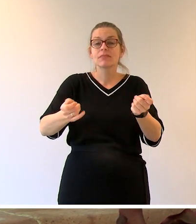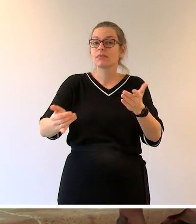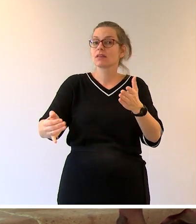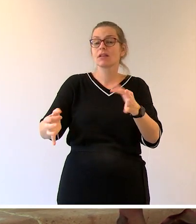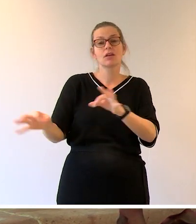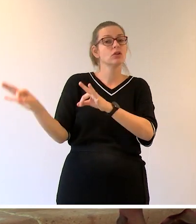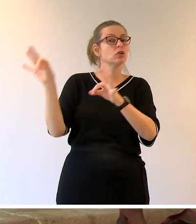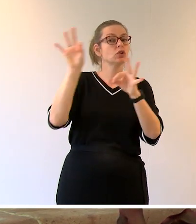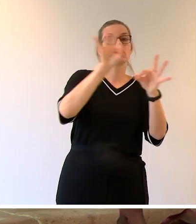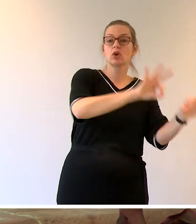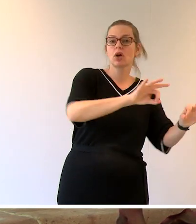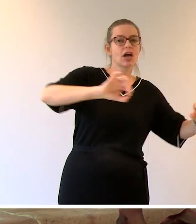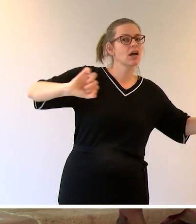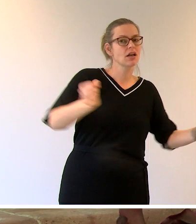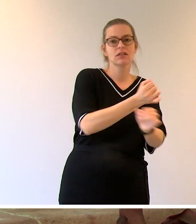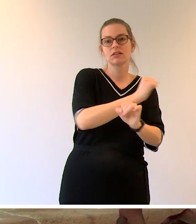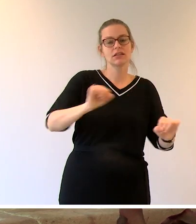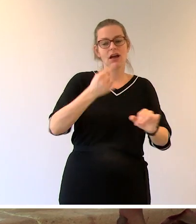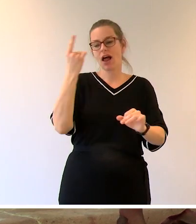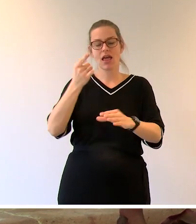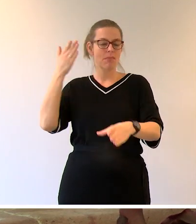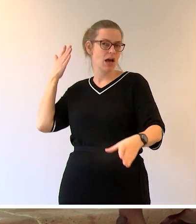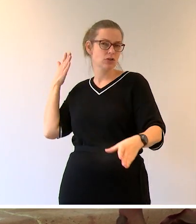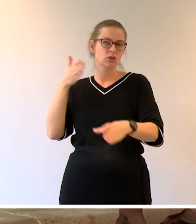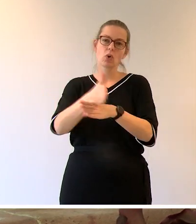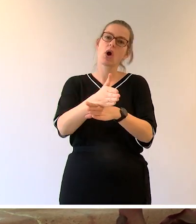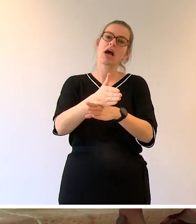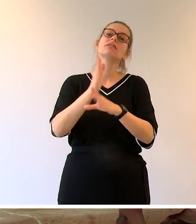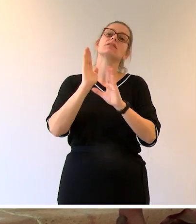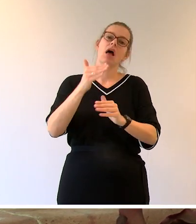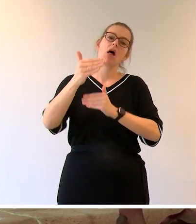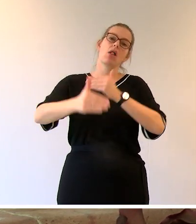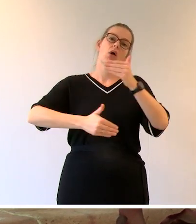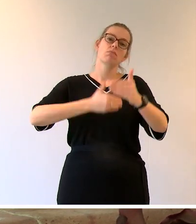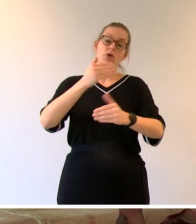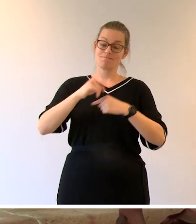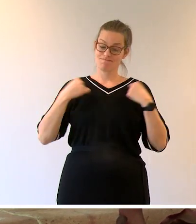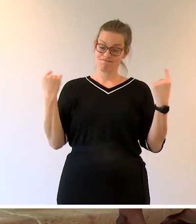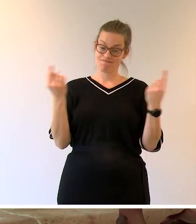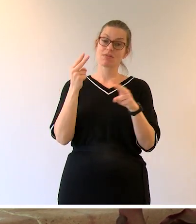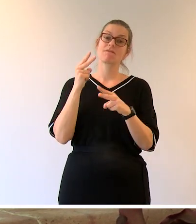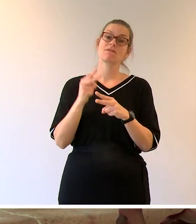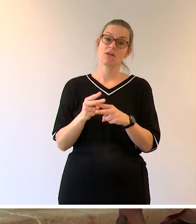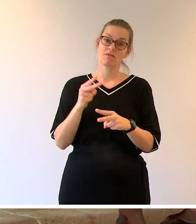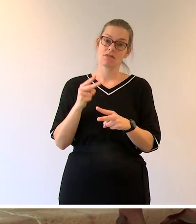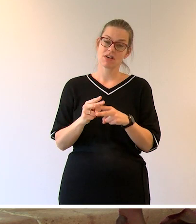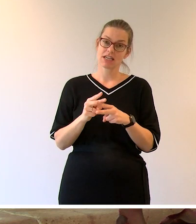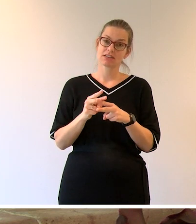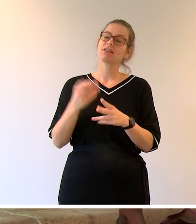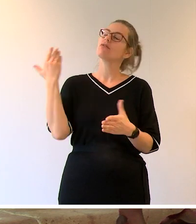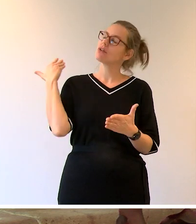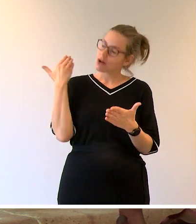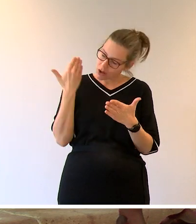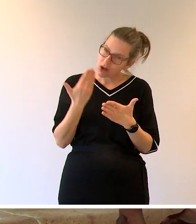point of return. Het zal gebeuren. We verwachten een